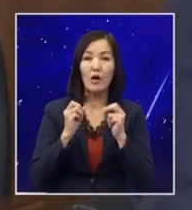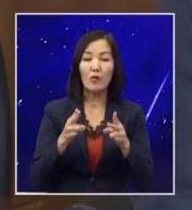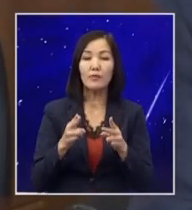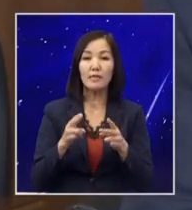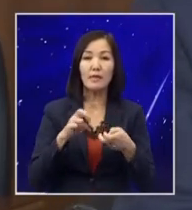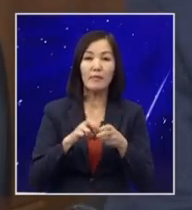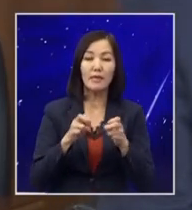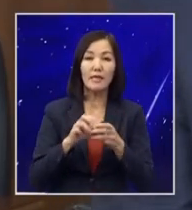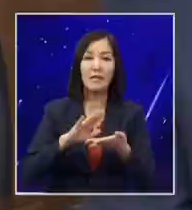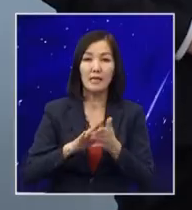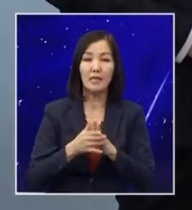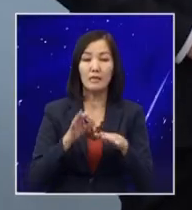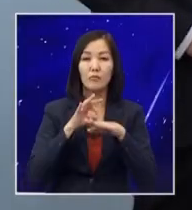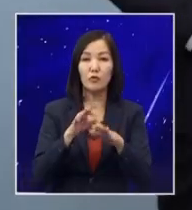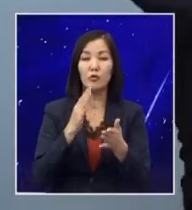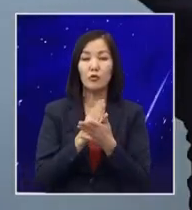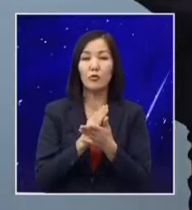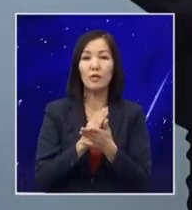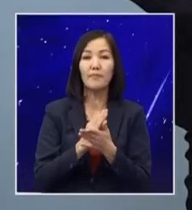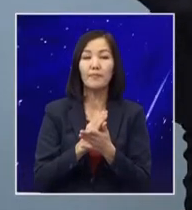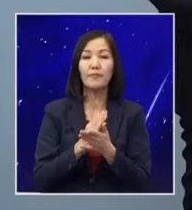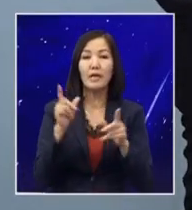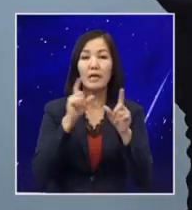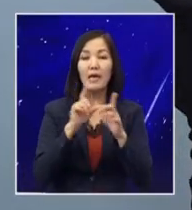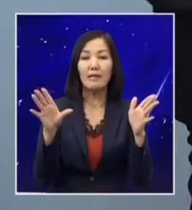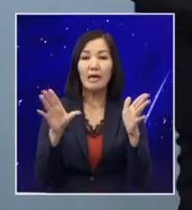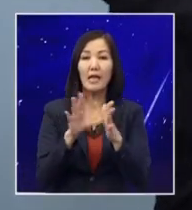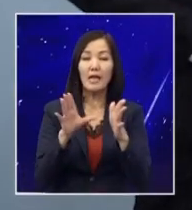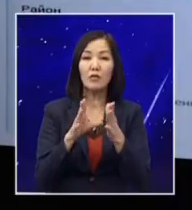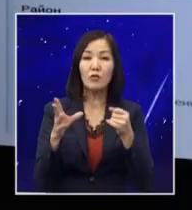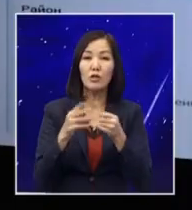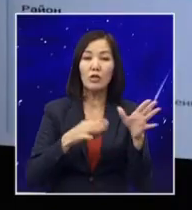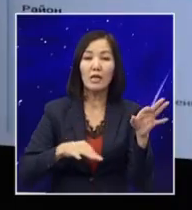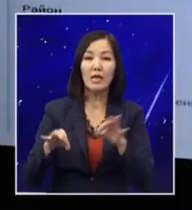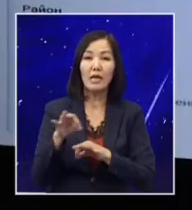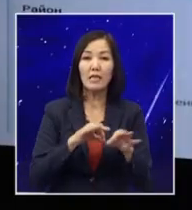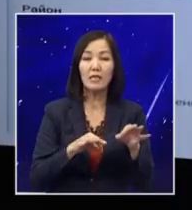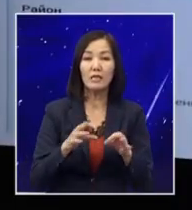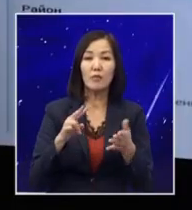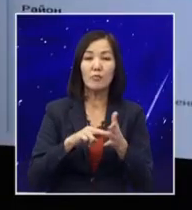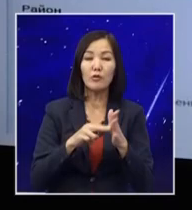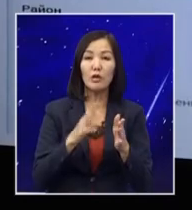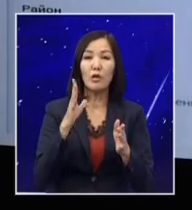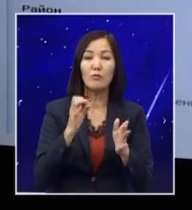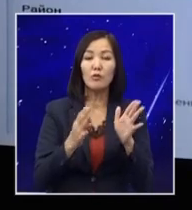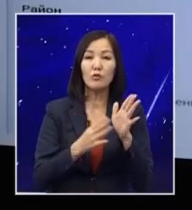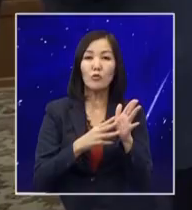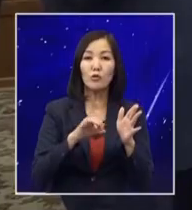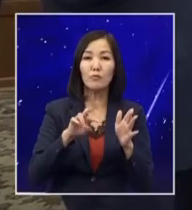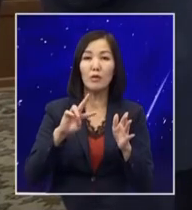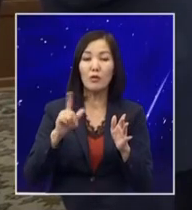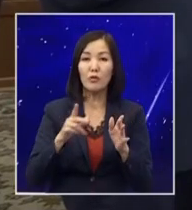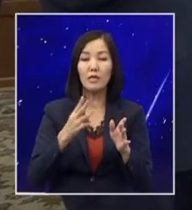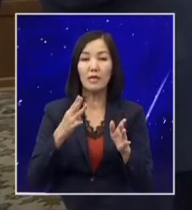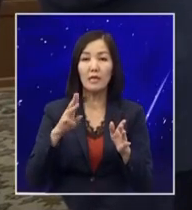мәселесі келісу үстінде. Жалпы дәл осы кешенді электронды жер картасын әзірлеуге облыстық бюджеттен 509 миллион теңге